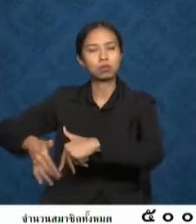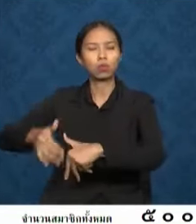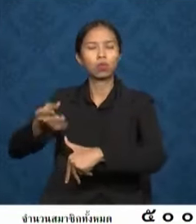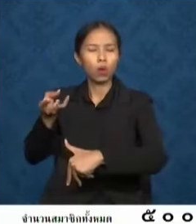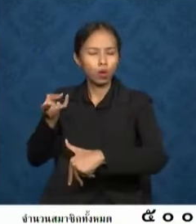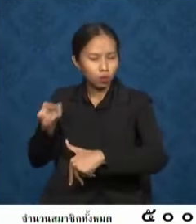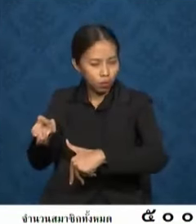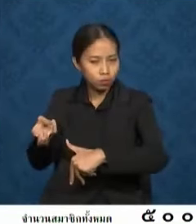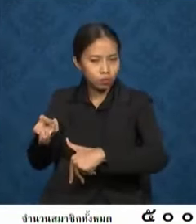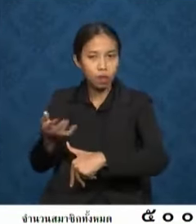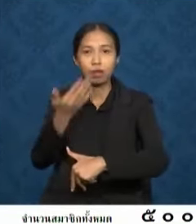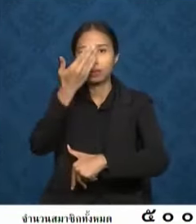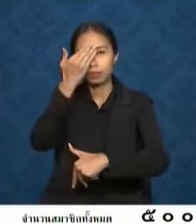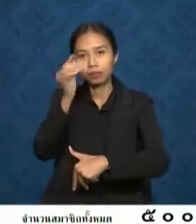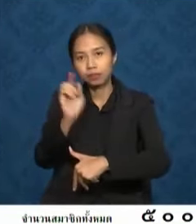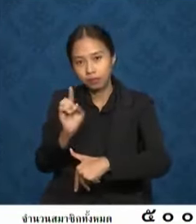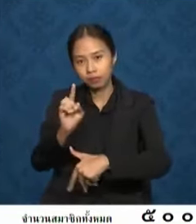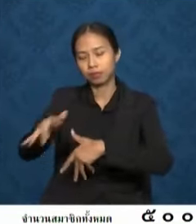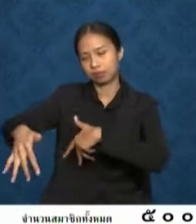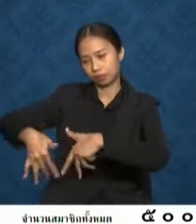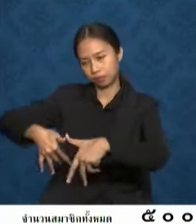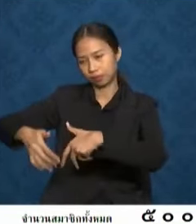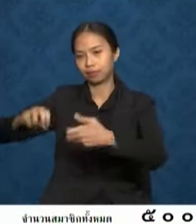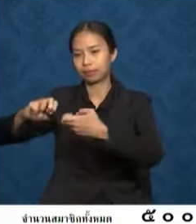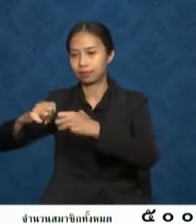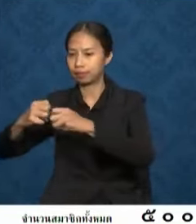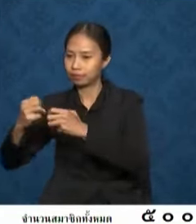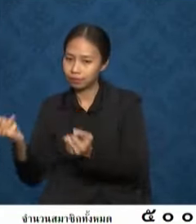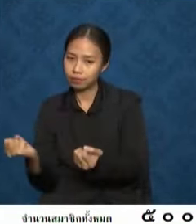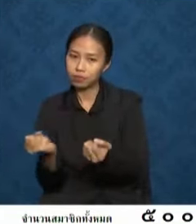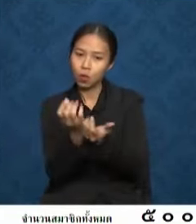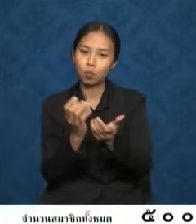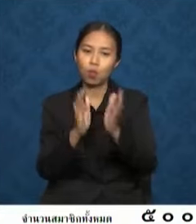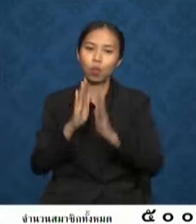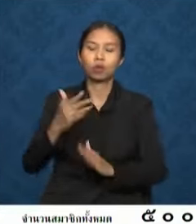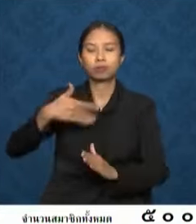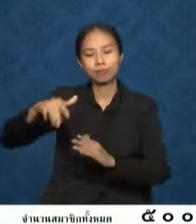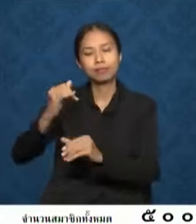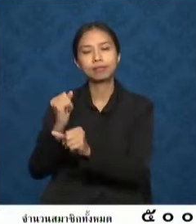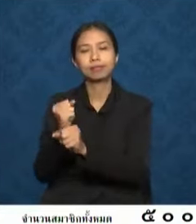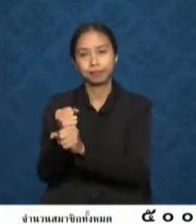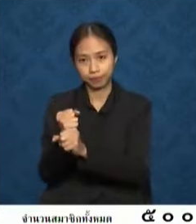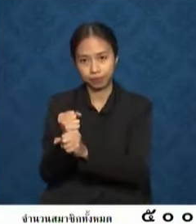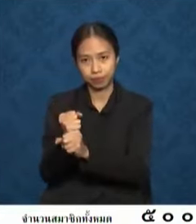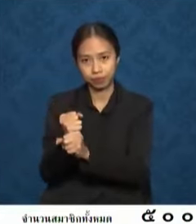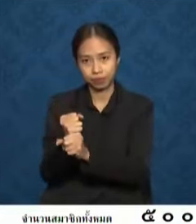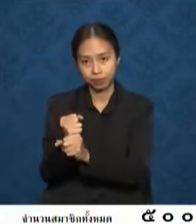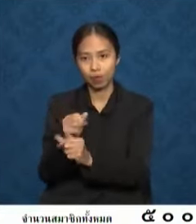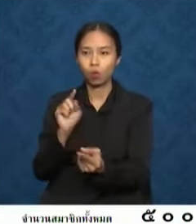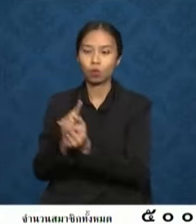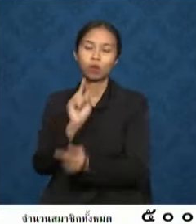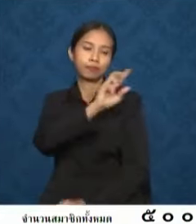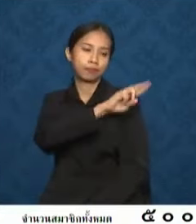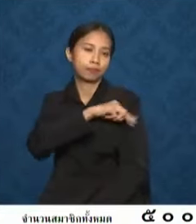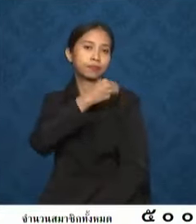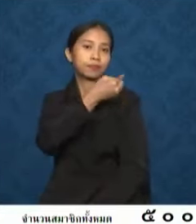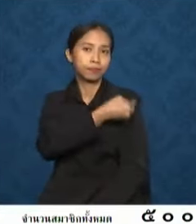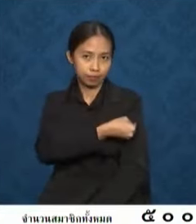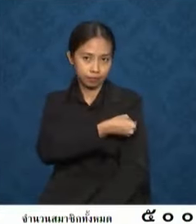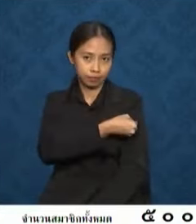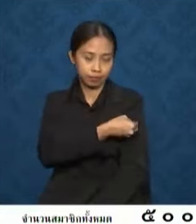สุดเพราะประชาชนที่ได้รับผลกระทบไม่ว่าคนที่ต้องไปทำงานคนที่ต้องไปพบแพทย์ที่โรง